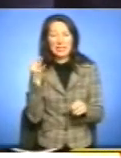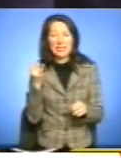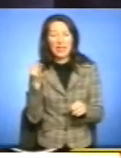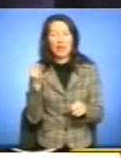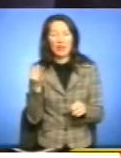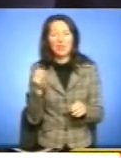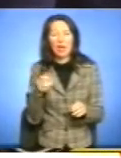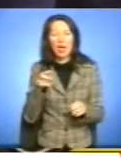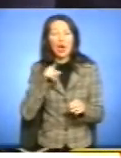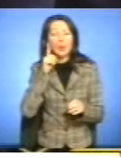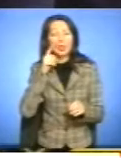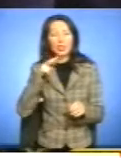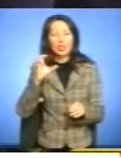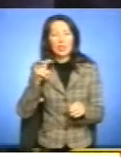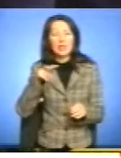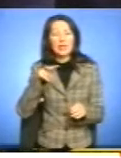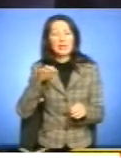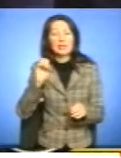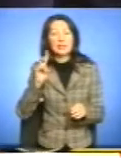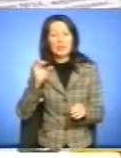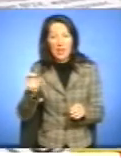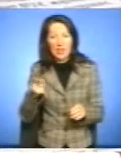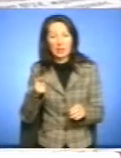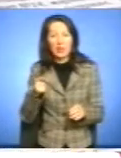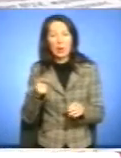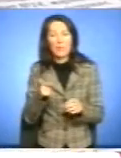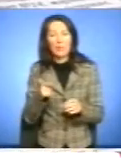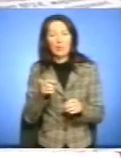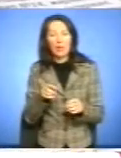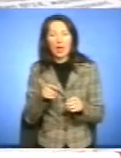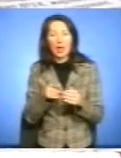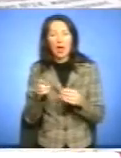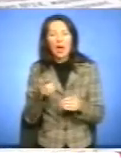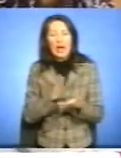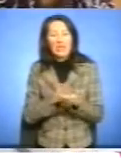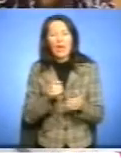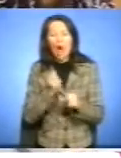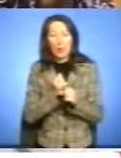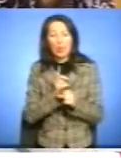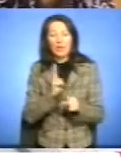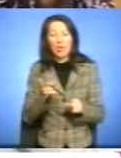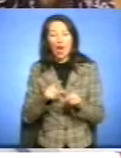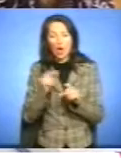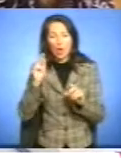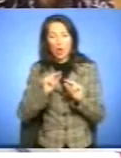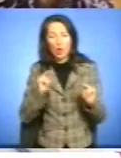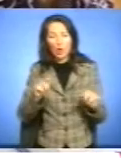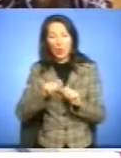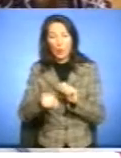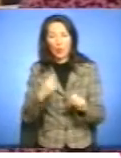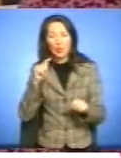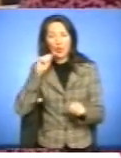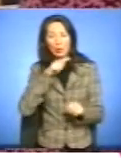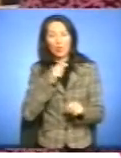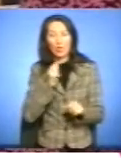історія і фізика. Є роботи, в яких школярі порушують проблеми економічного розвитку області. В одній із робіт предметом для дослідження став